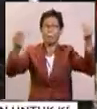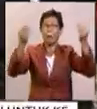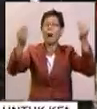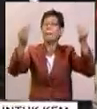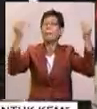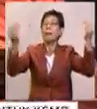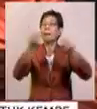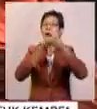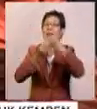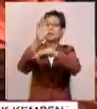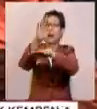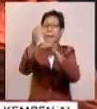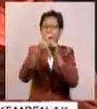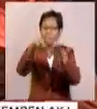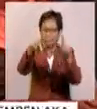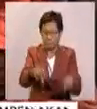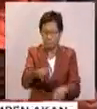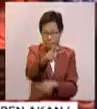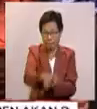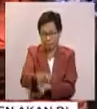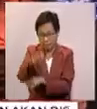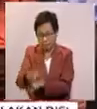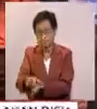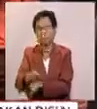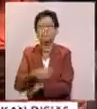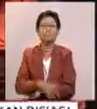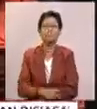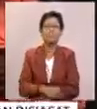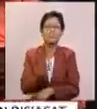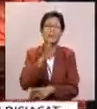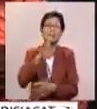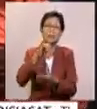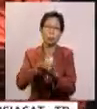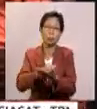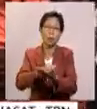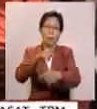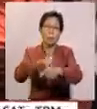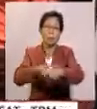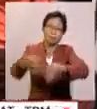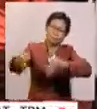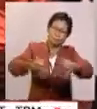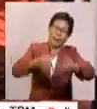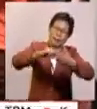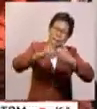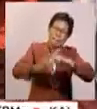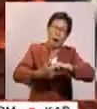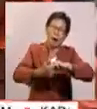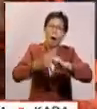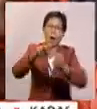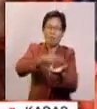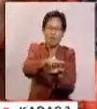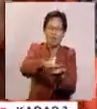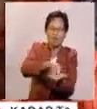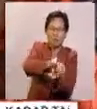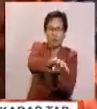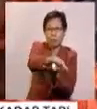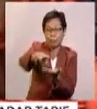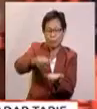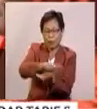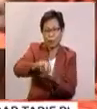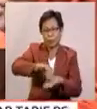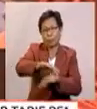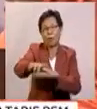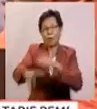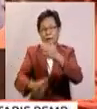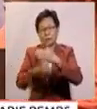makan tengah hari bersama penduduk kampung Keledek Lipis. Beliau berkata demikian ketika mengulas isu klip video tular melibatkan timbalan